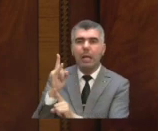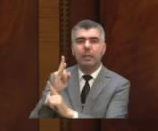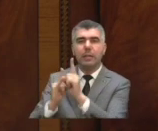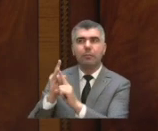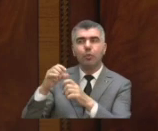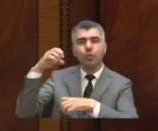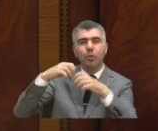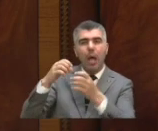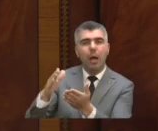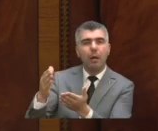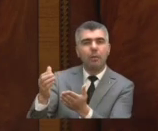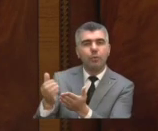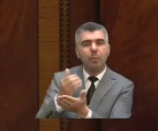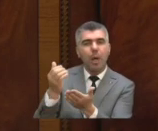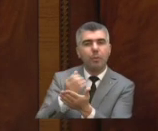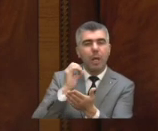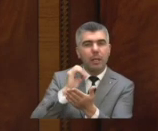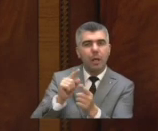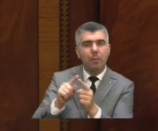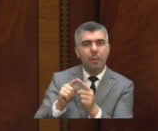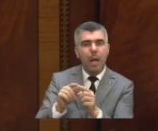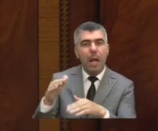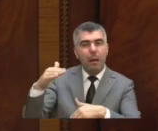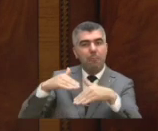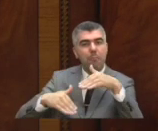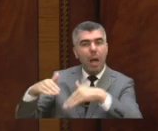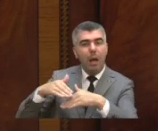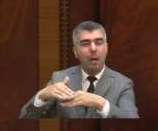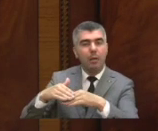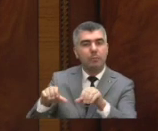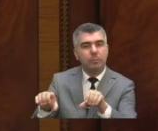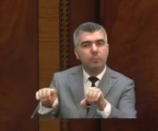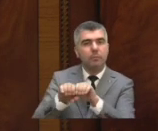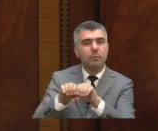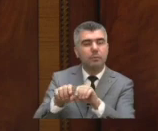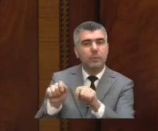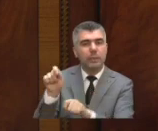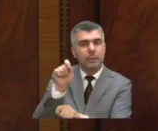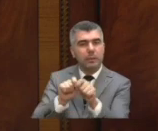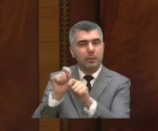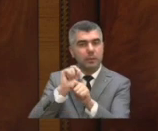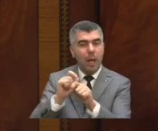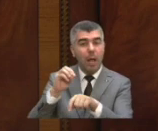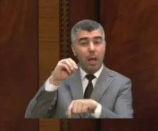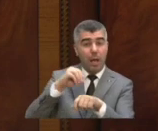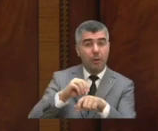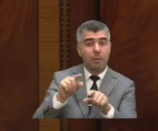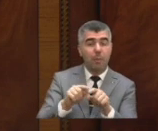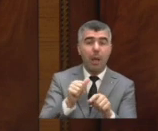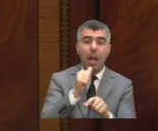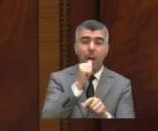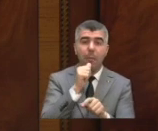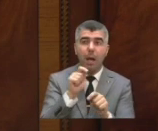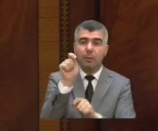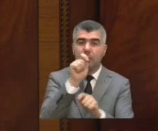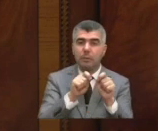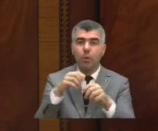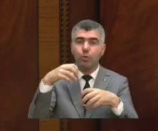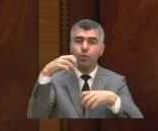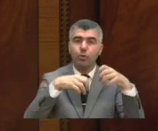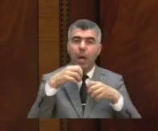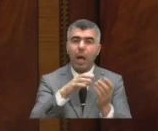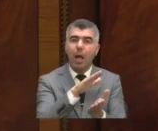برمجه محطات تحليه مياه البحر والرفع من حجم اعاده استعمال المياه العادمه المعالجه